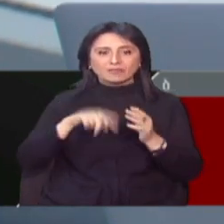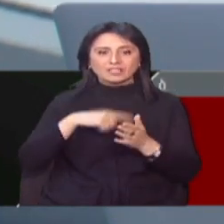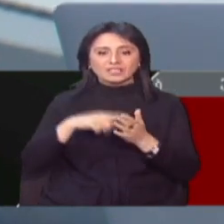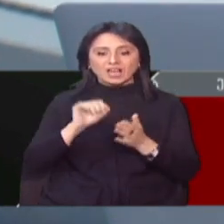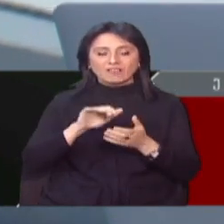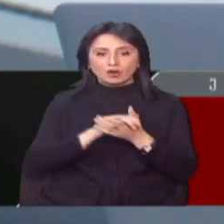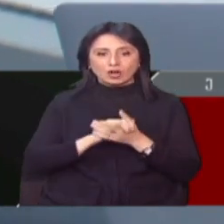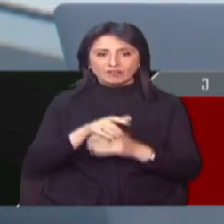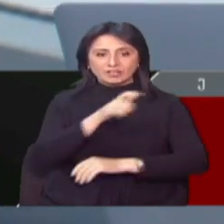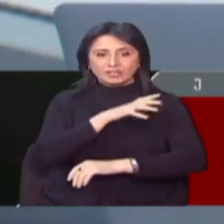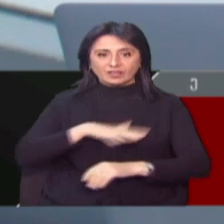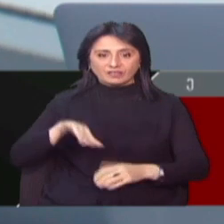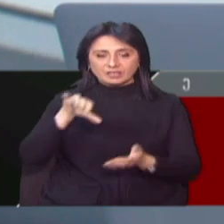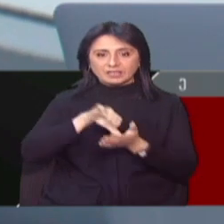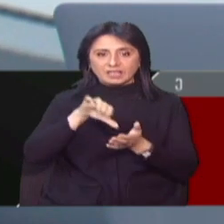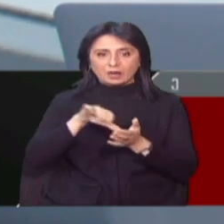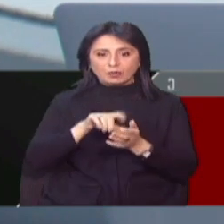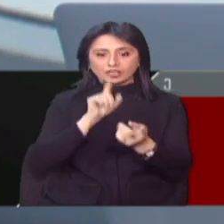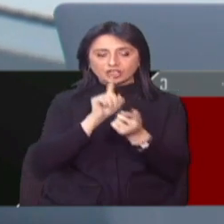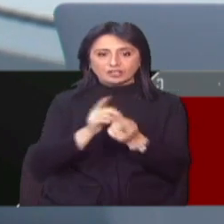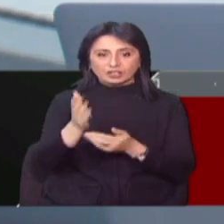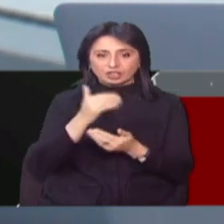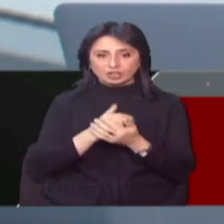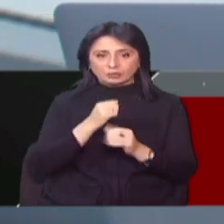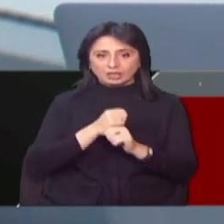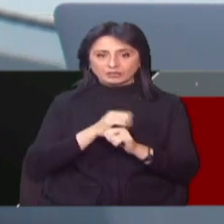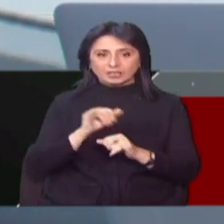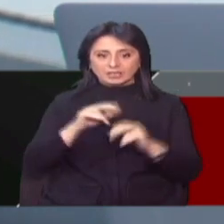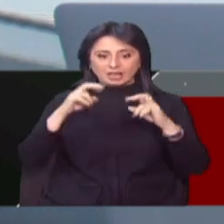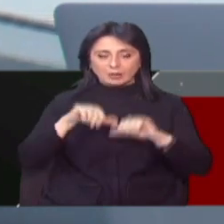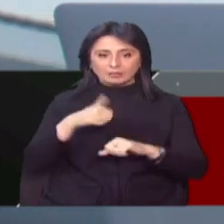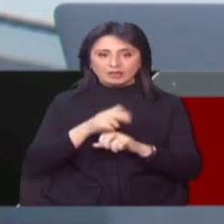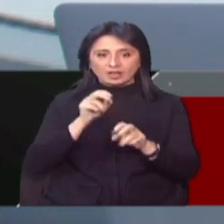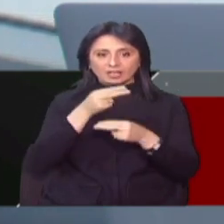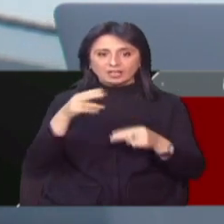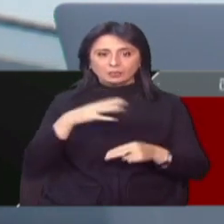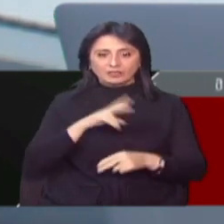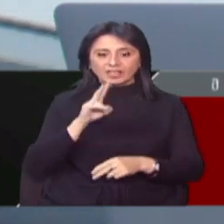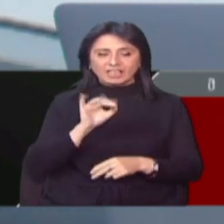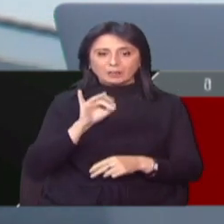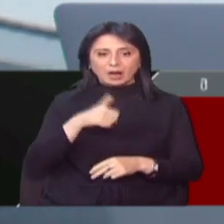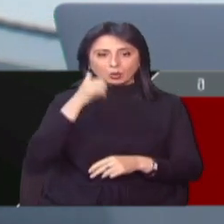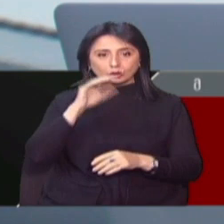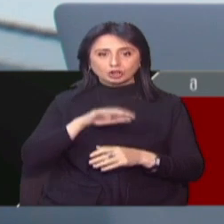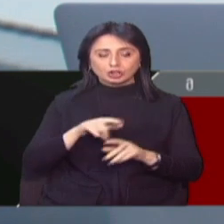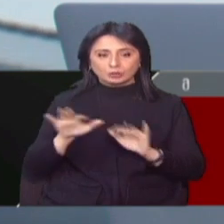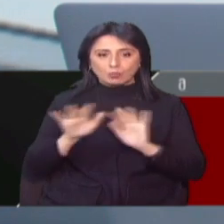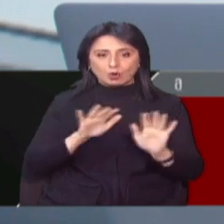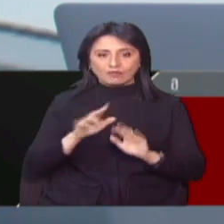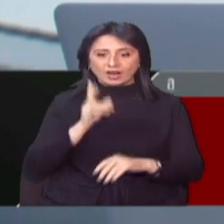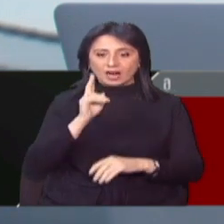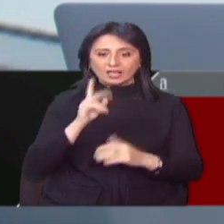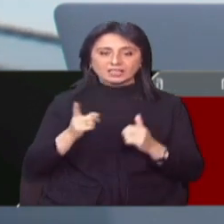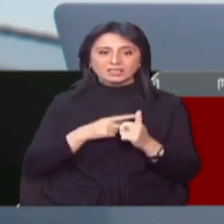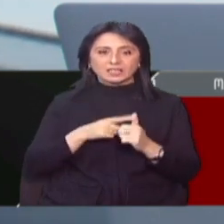sakitkhebshi evrokavshirisa da tsevri kveqnebis tsarmomadgelebtan shekhvedris shemdeg gaaketas sadats ganxlovis mtavari tema iqo Pirmalshi gushin gamtarebuli mouvlenebi da